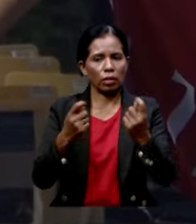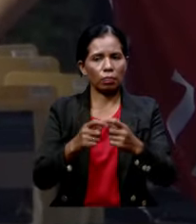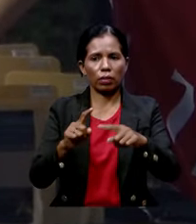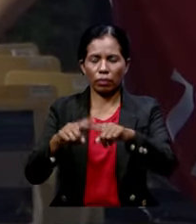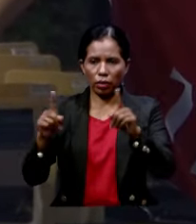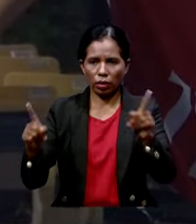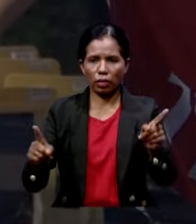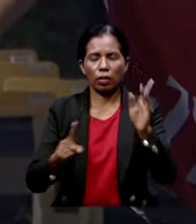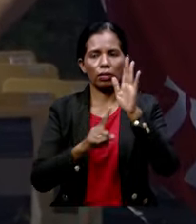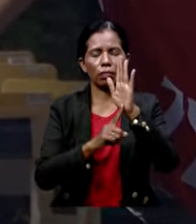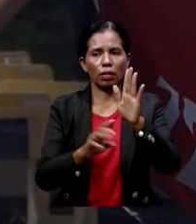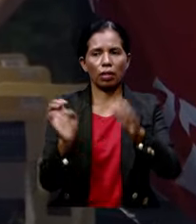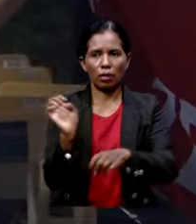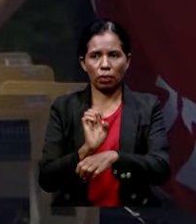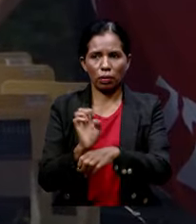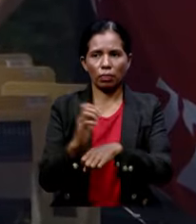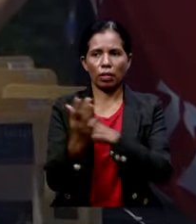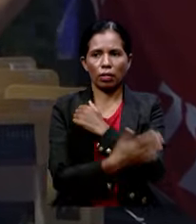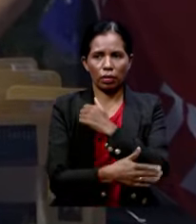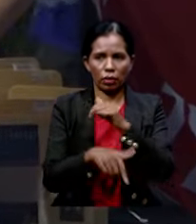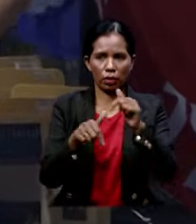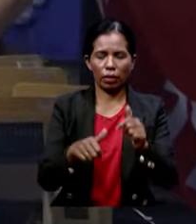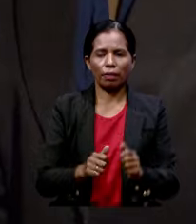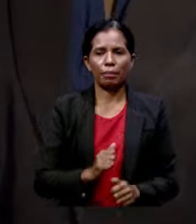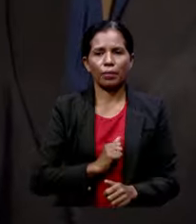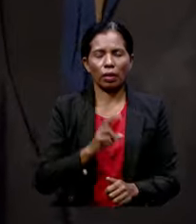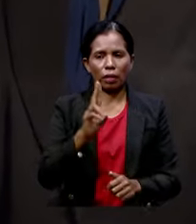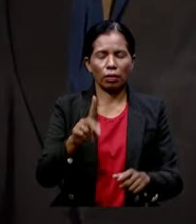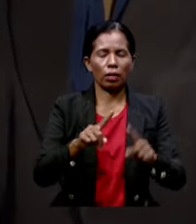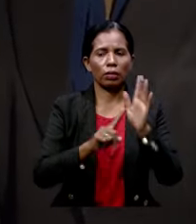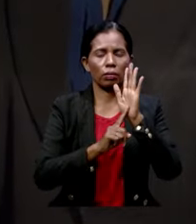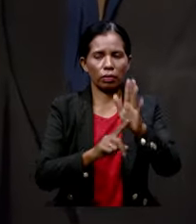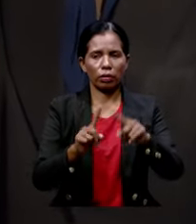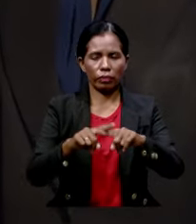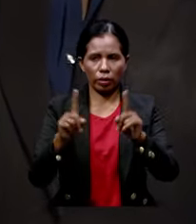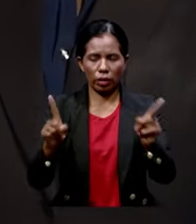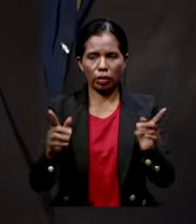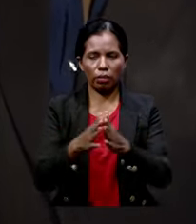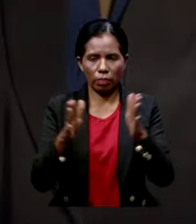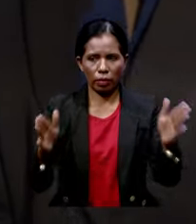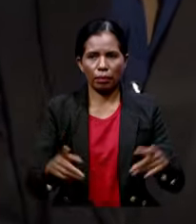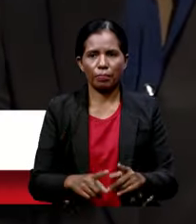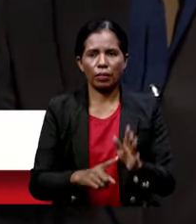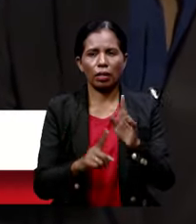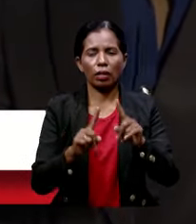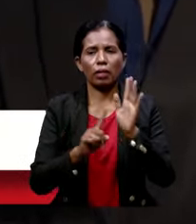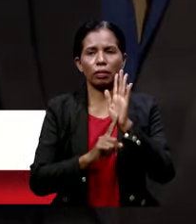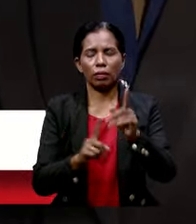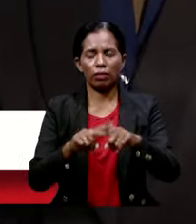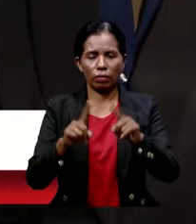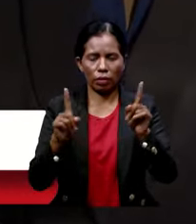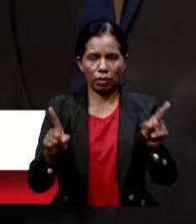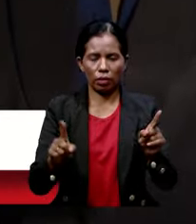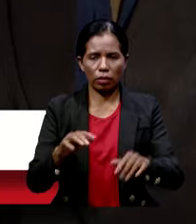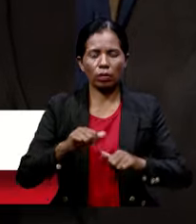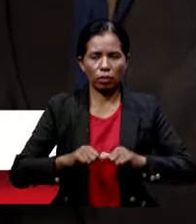di diversifika ekonomia iha railaran. Aileu hatu du be diferensi da. Nia diferensi ne maka diversifikasaun ne laudu